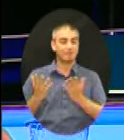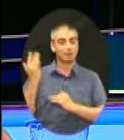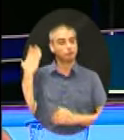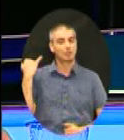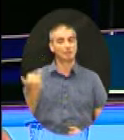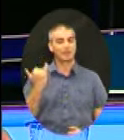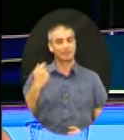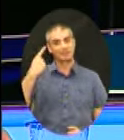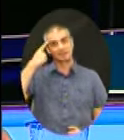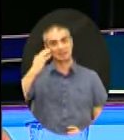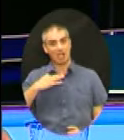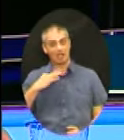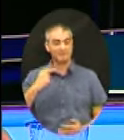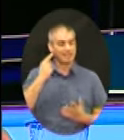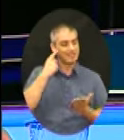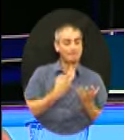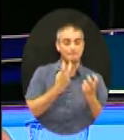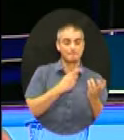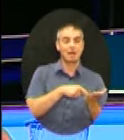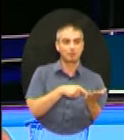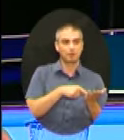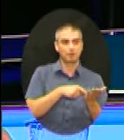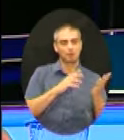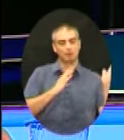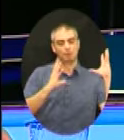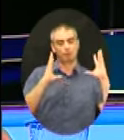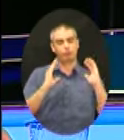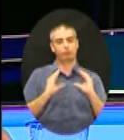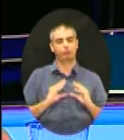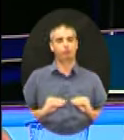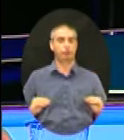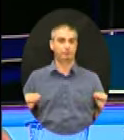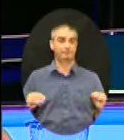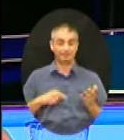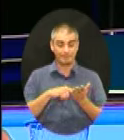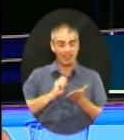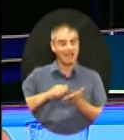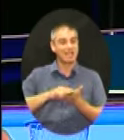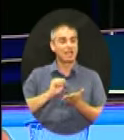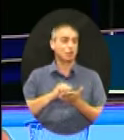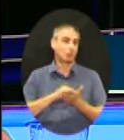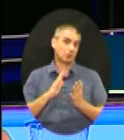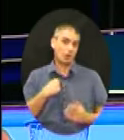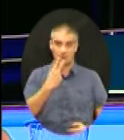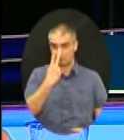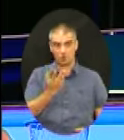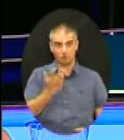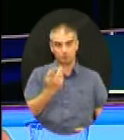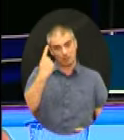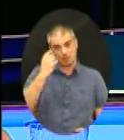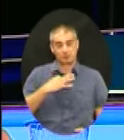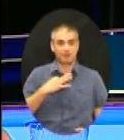תמיד בין דעה לידיעה הלכה והתרשמה והיות והעיתונות עצמה כככה אני רואה את זה